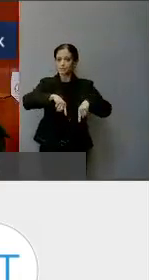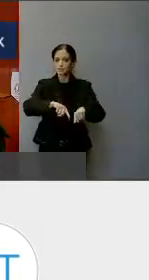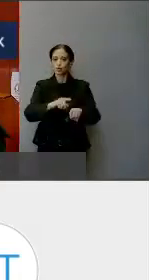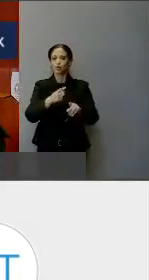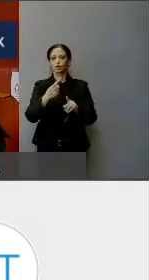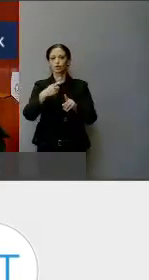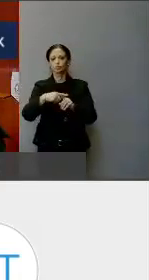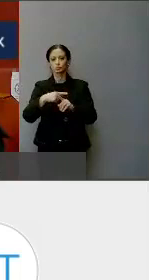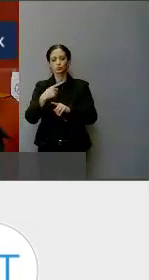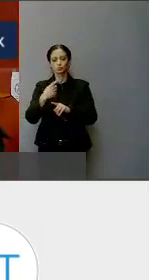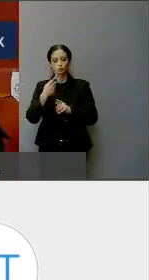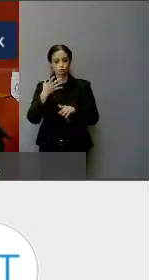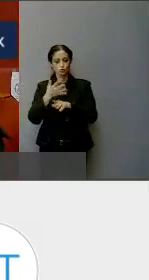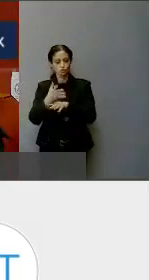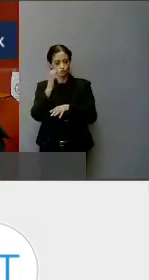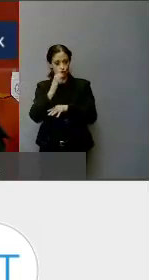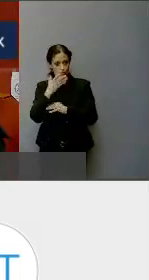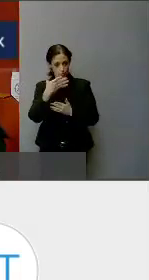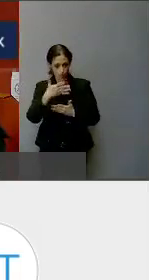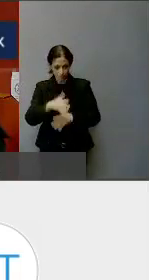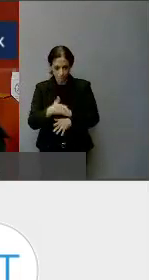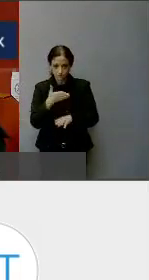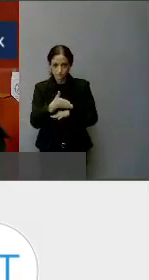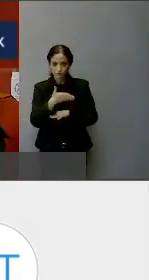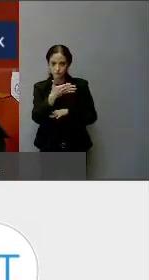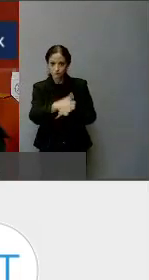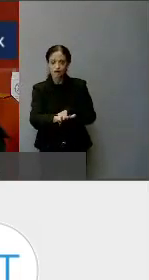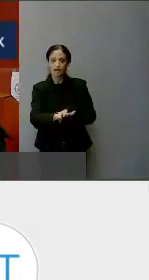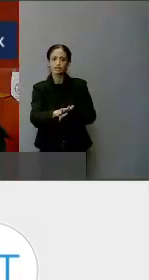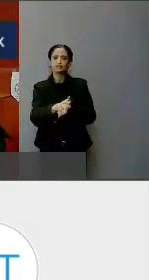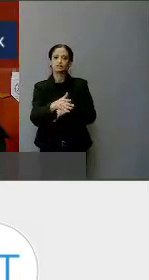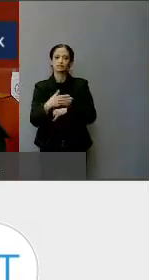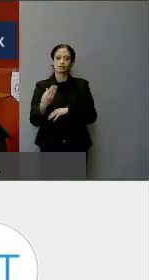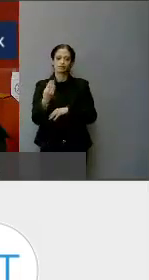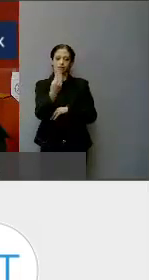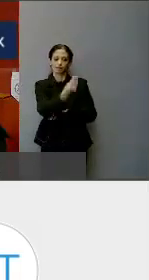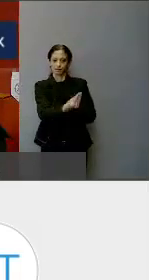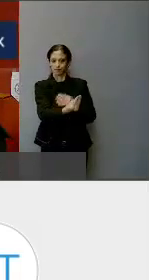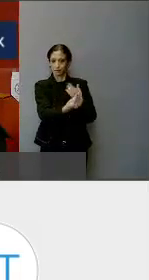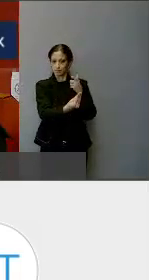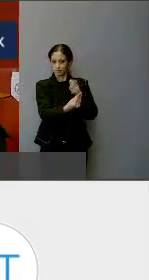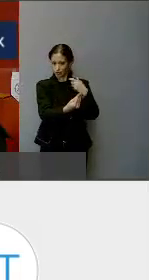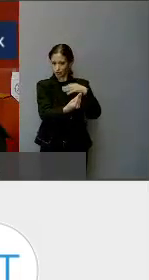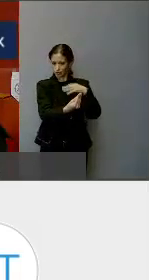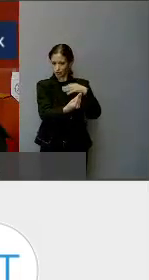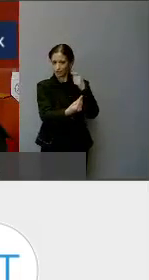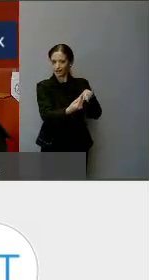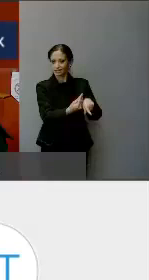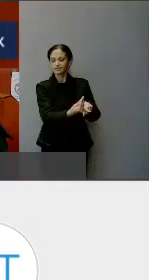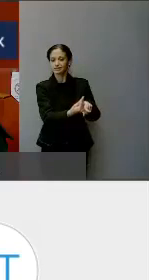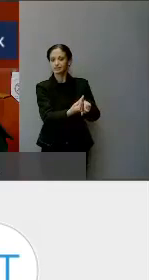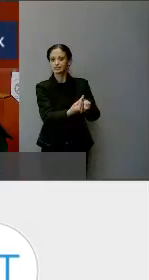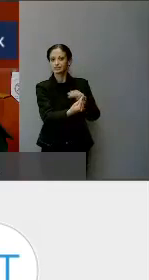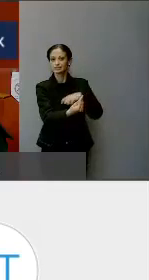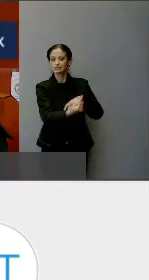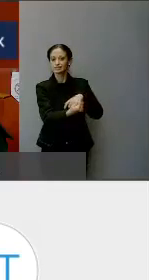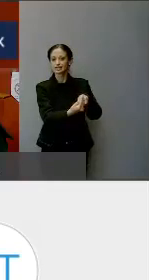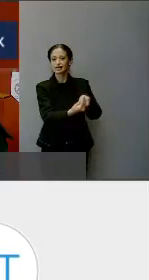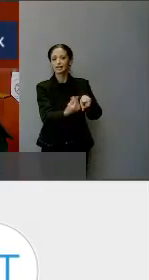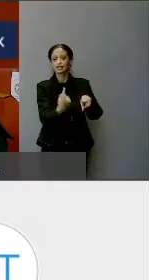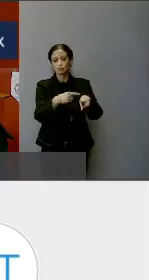incontri bilaterali tra i diretti interessati e il presidente del municipio di cui siamo venuti a conoscenza nell'ultima commissione